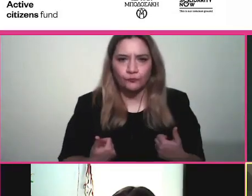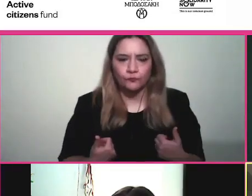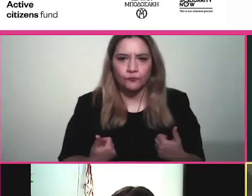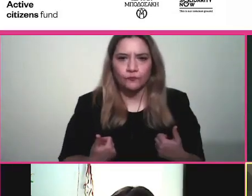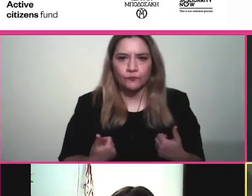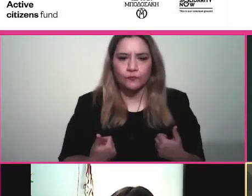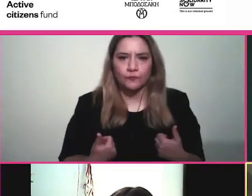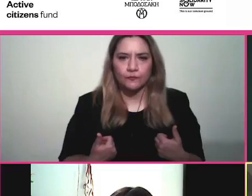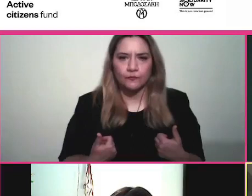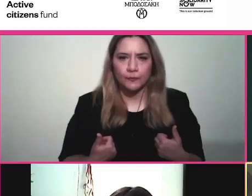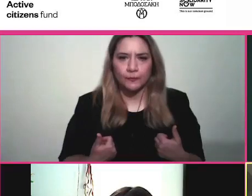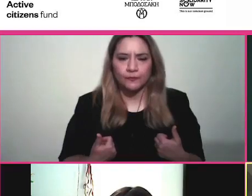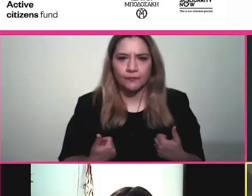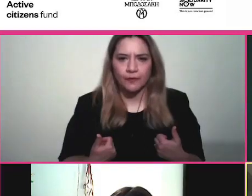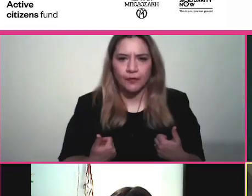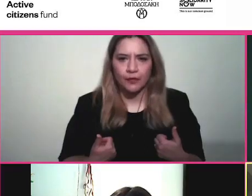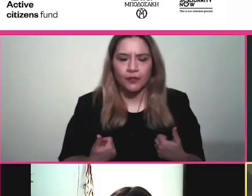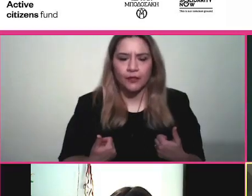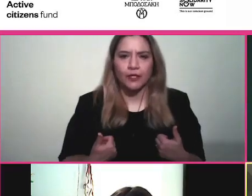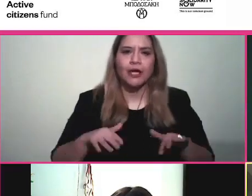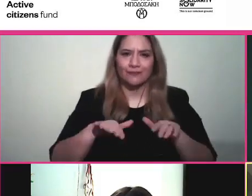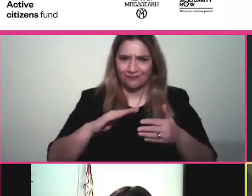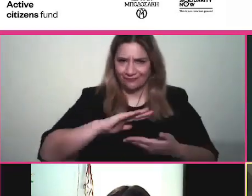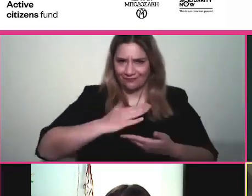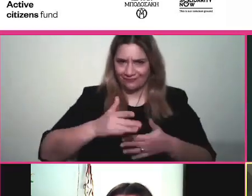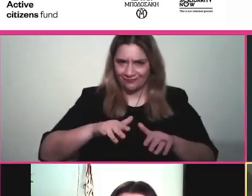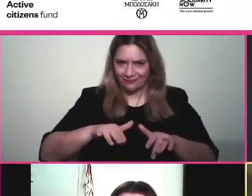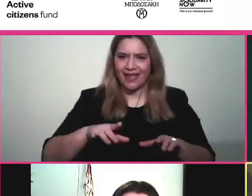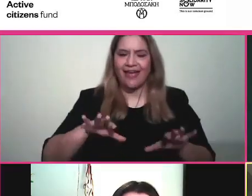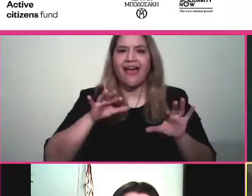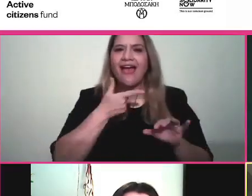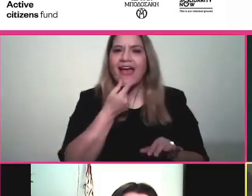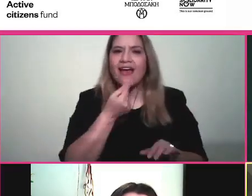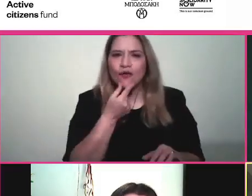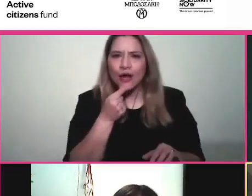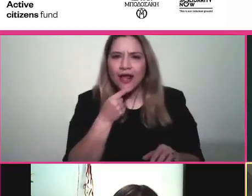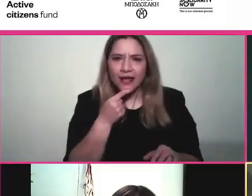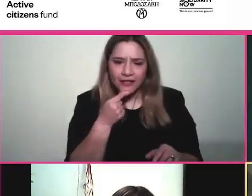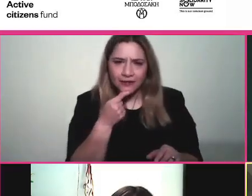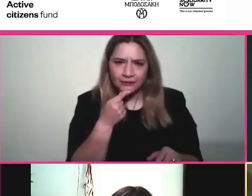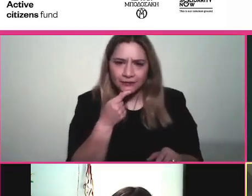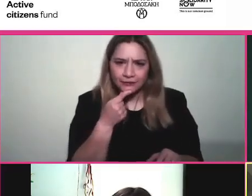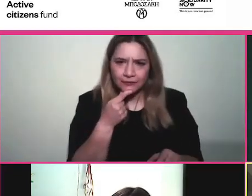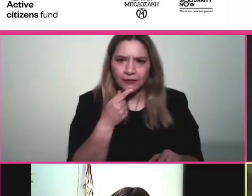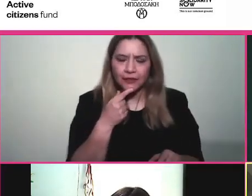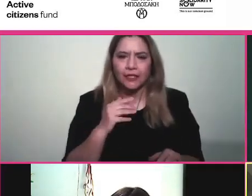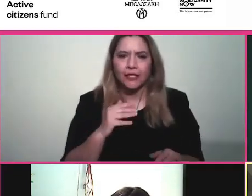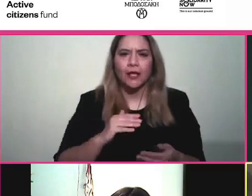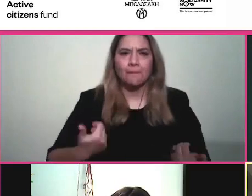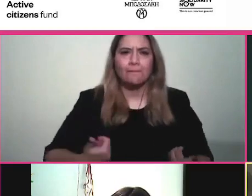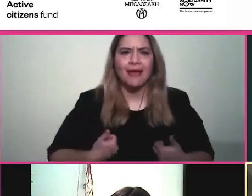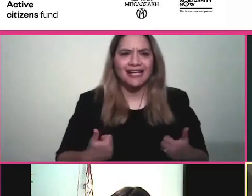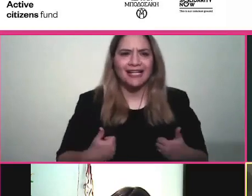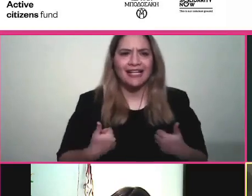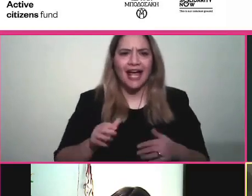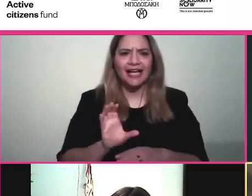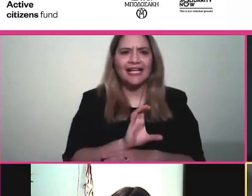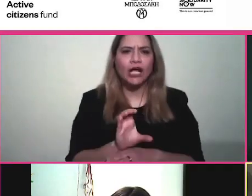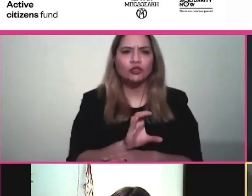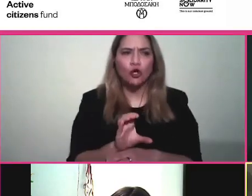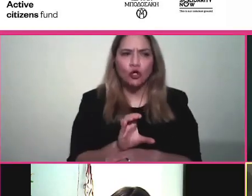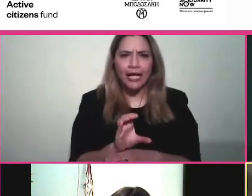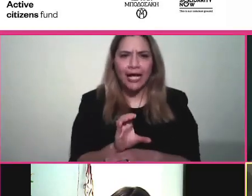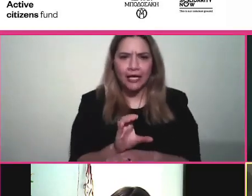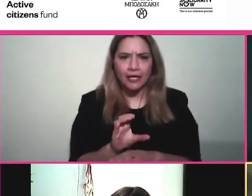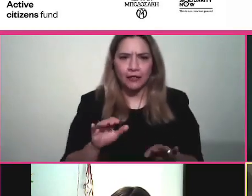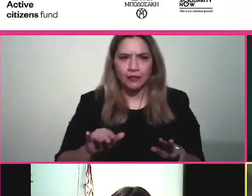τα ηλεκτρονικά παιχνίδια που είναι πιο εύκολα και γρήγορα να τα παίξουμε μαζί. Οπότε